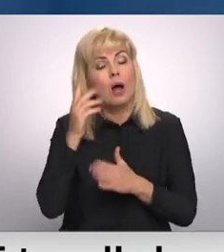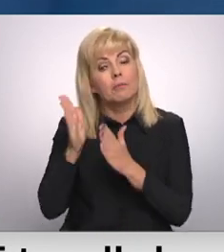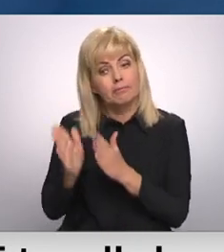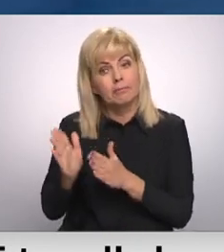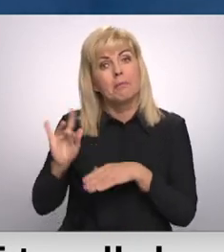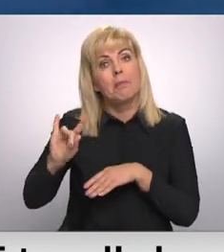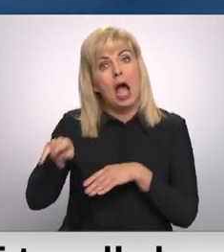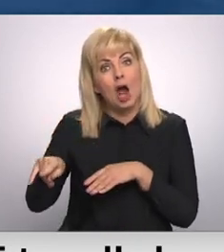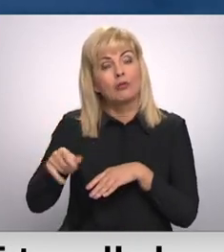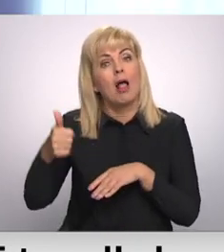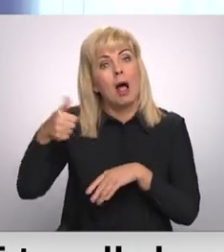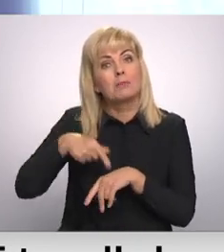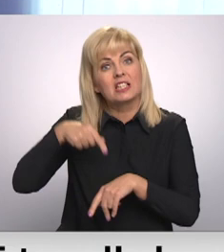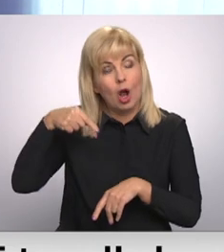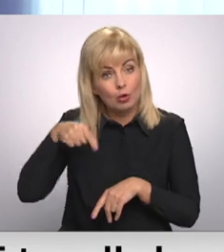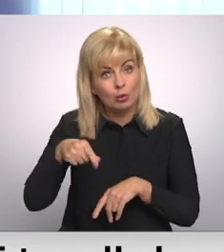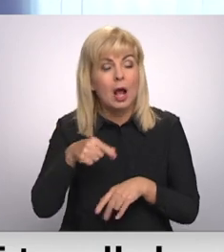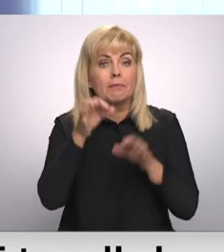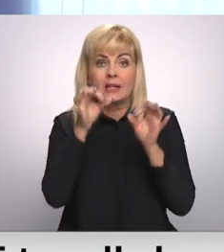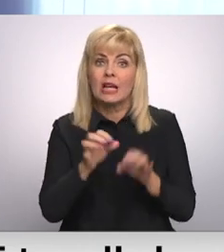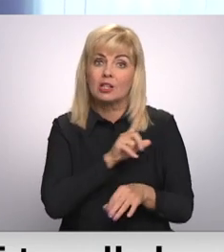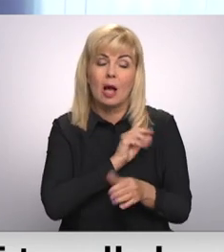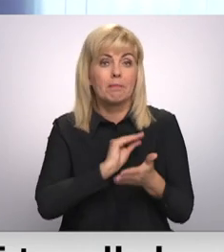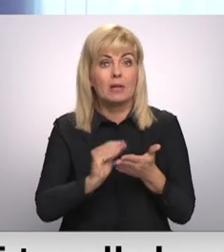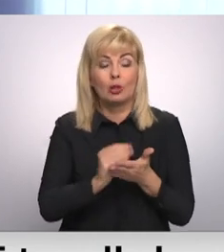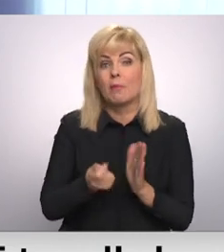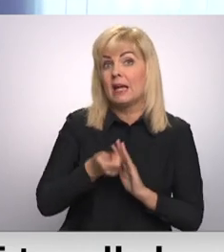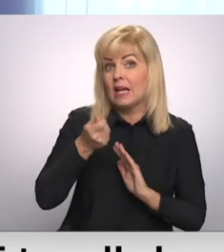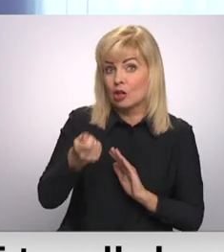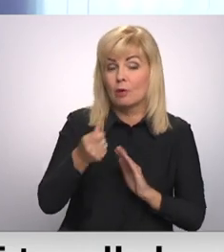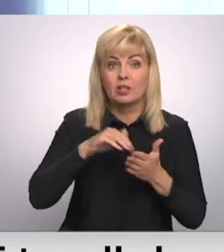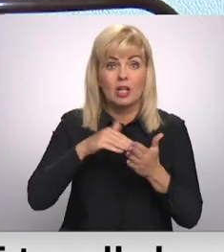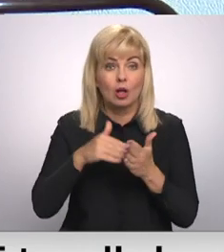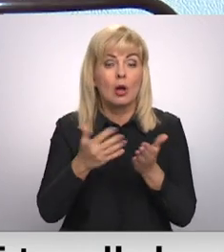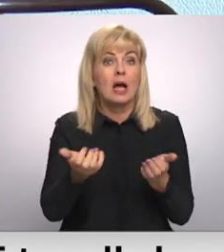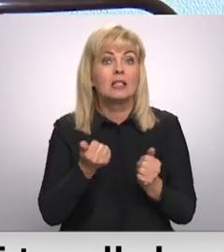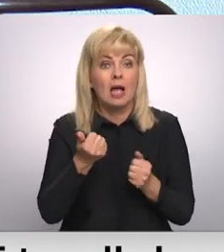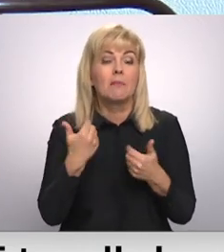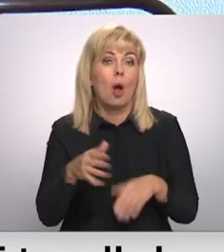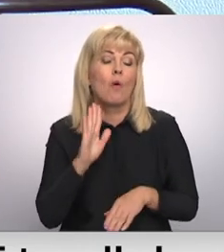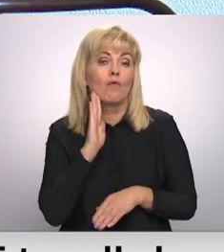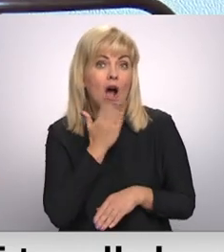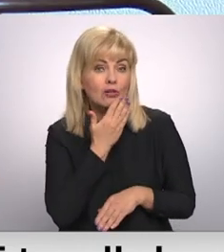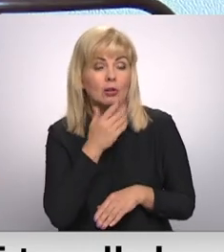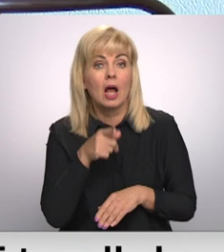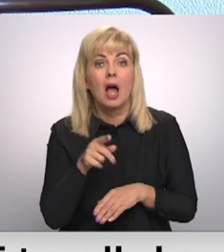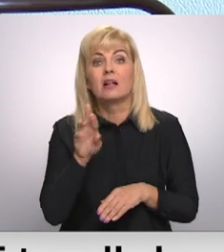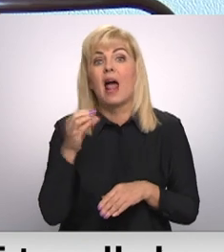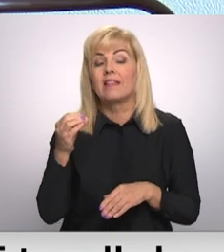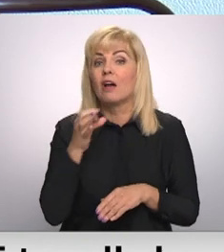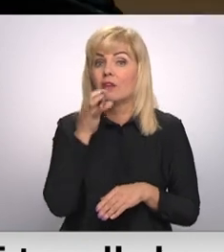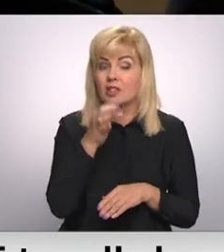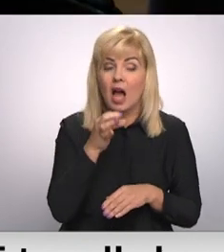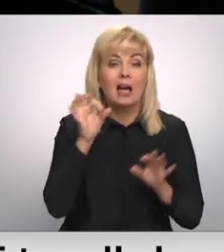bērna labsajūtu. Tiesību sarga birojā iesniegumu par šo situāciju saņēma jau vasarā. Šeit RTV saka,